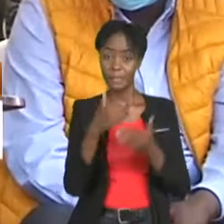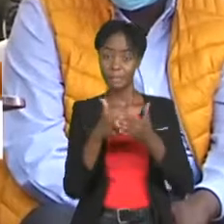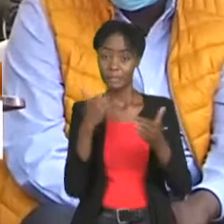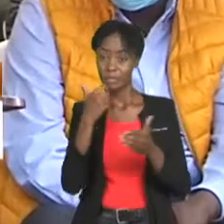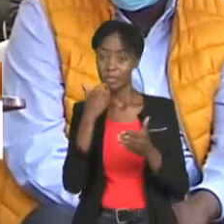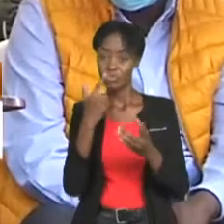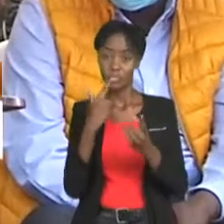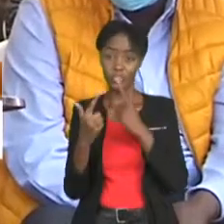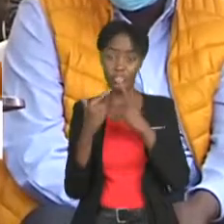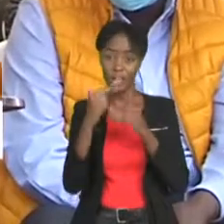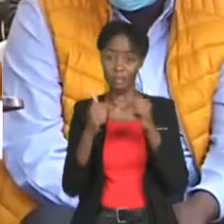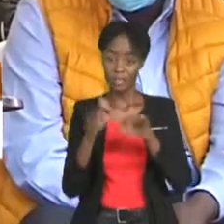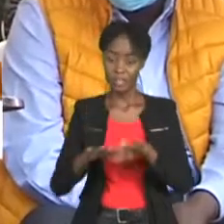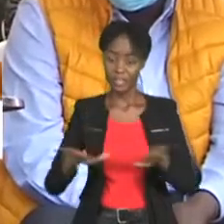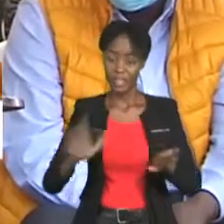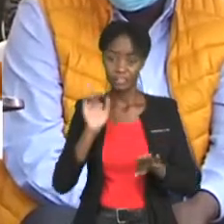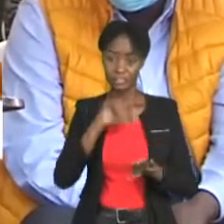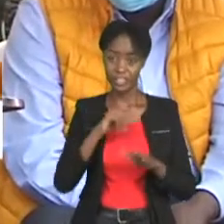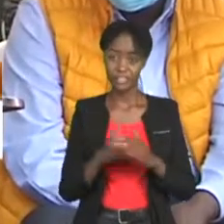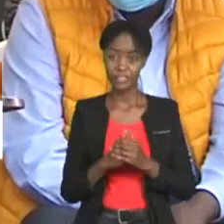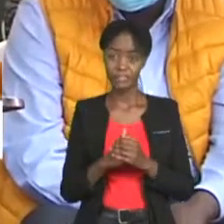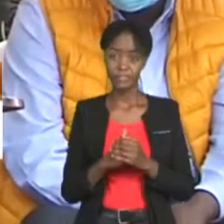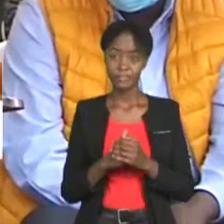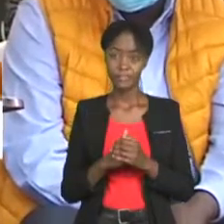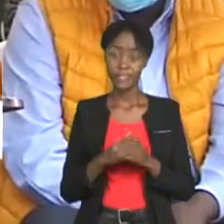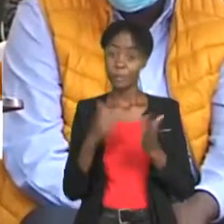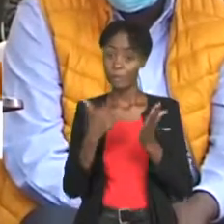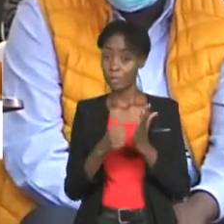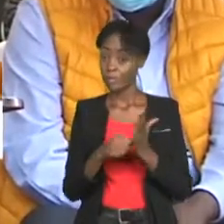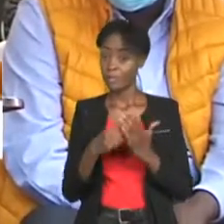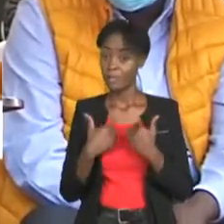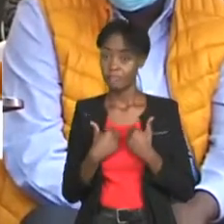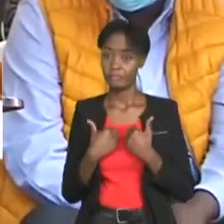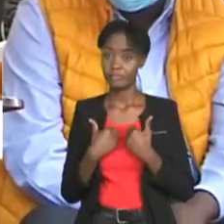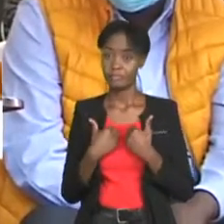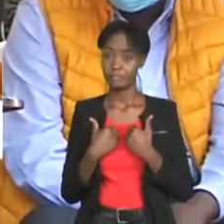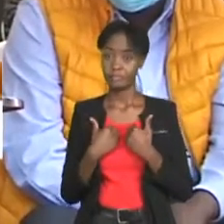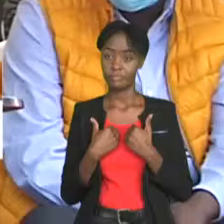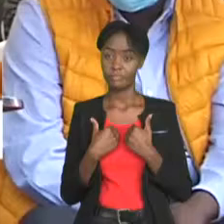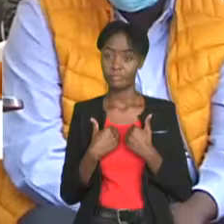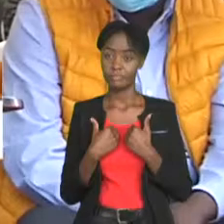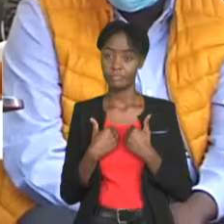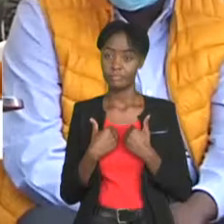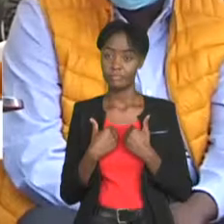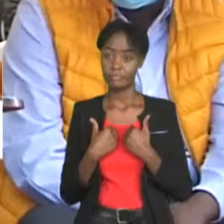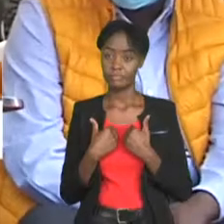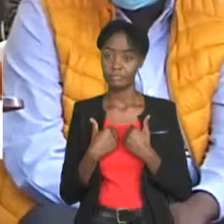system. Shida tumekuwa nayo ya hiyo pedis